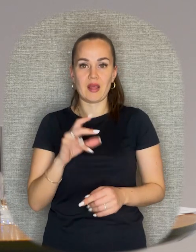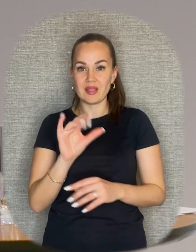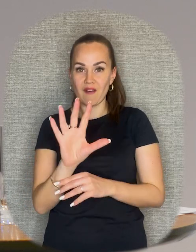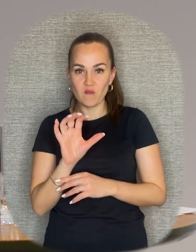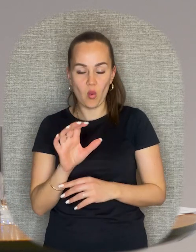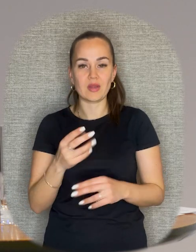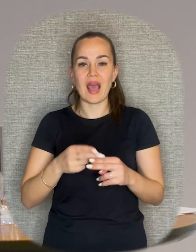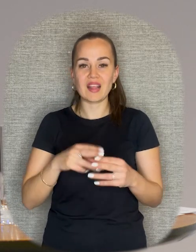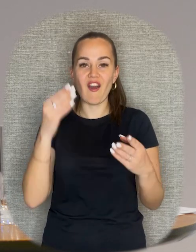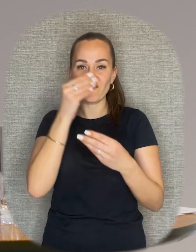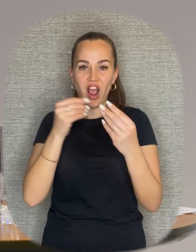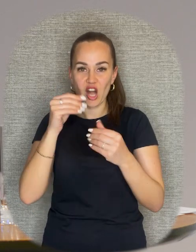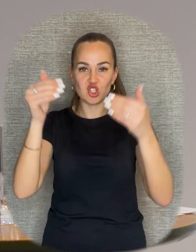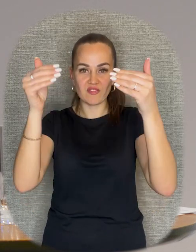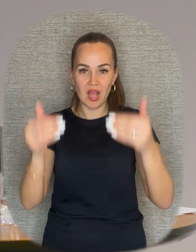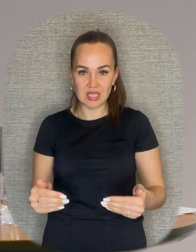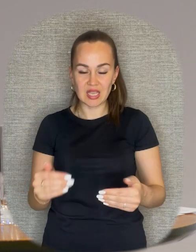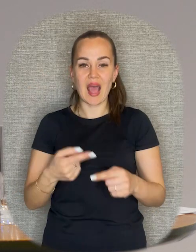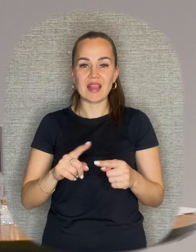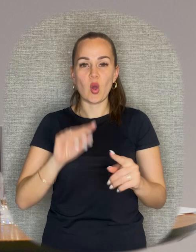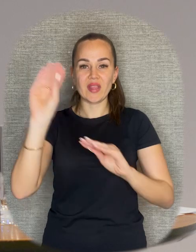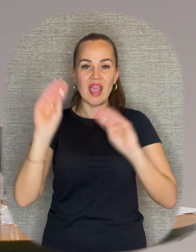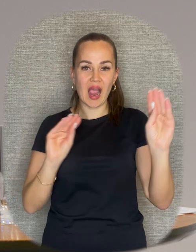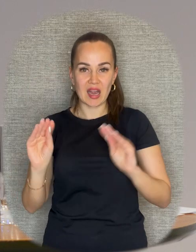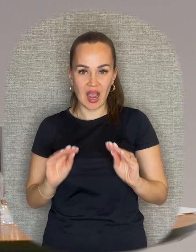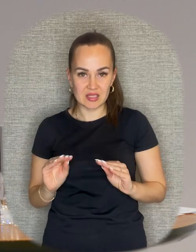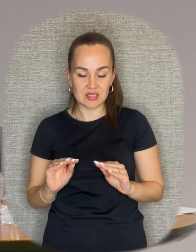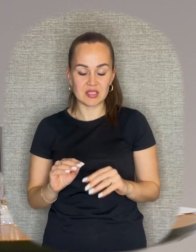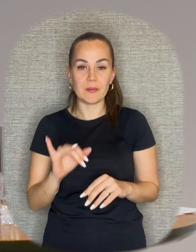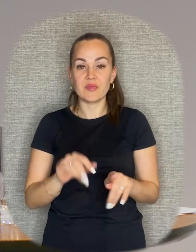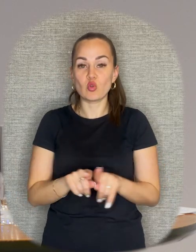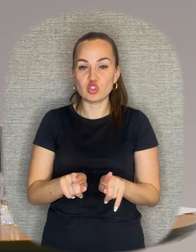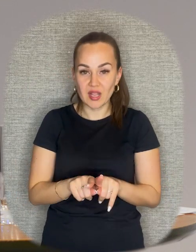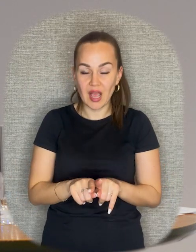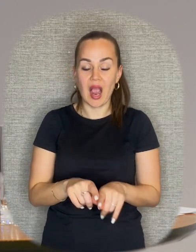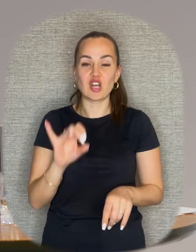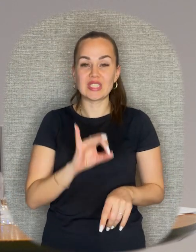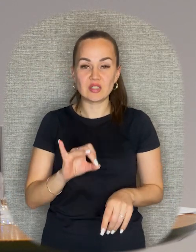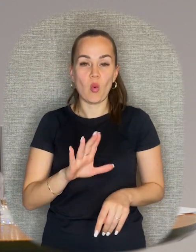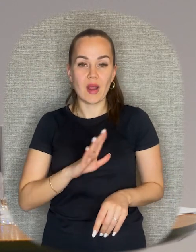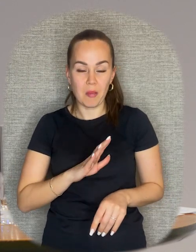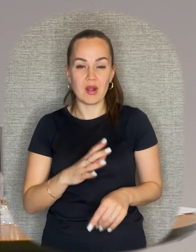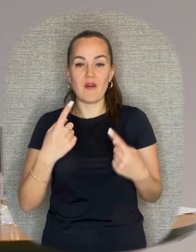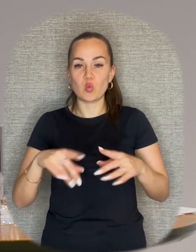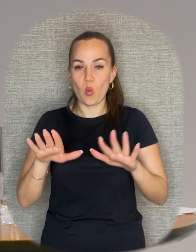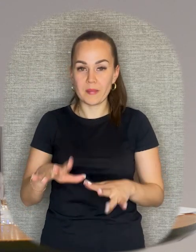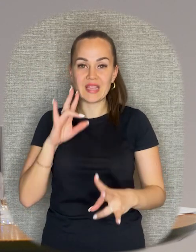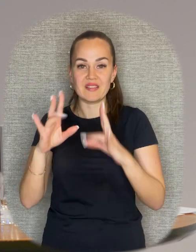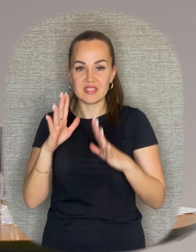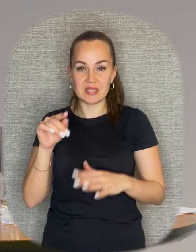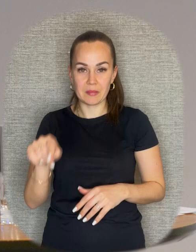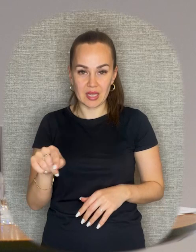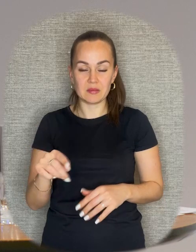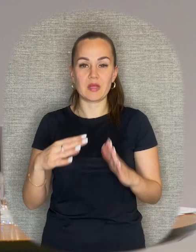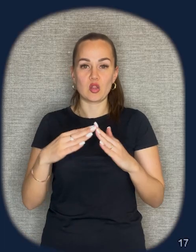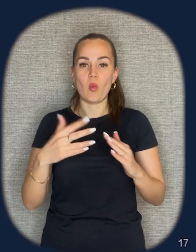в конце соче начались работы Да но это со п там соше год А вот это на самом деле на фотографии фальш фасад то что мы с вами видим -